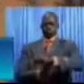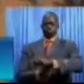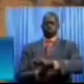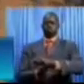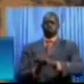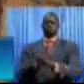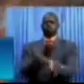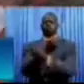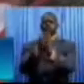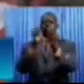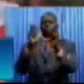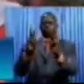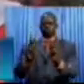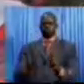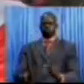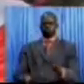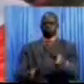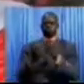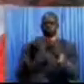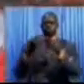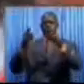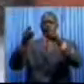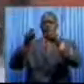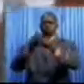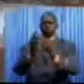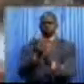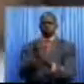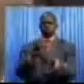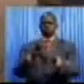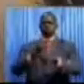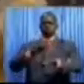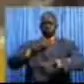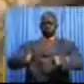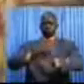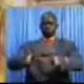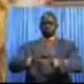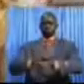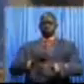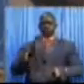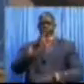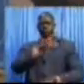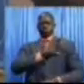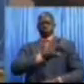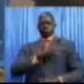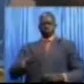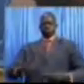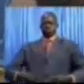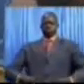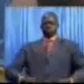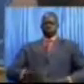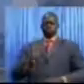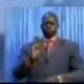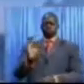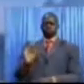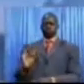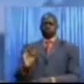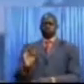du sauvetage des personnes en danger, mais aussi la création d'emplois au profit des jeunes du Burkina.